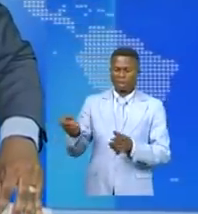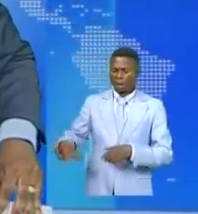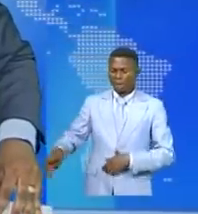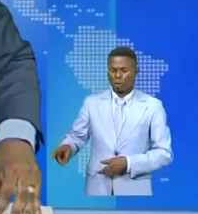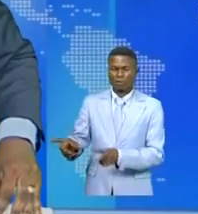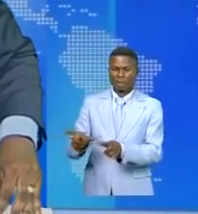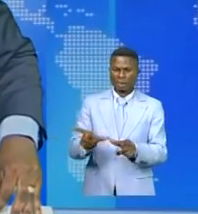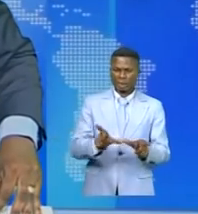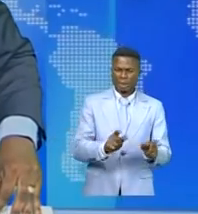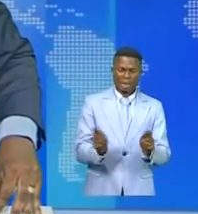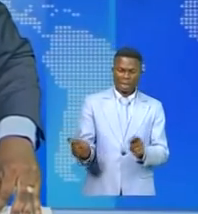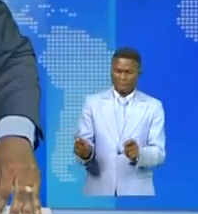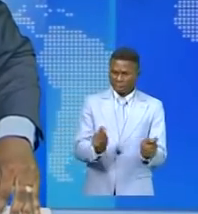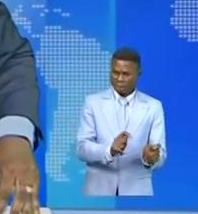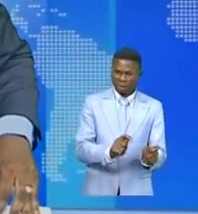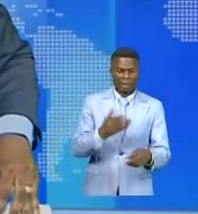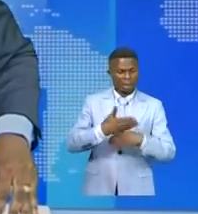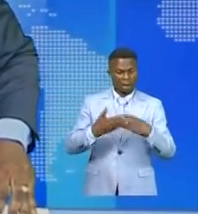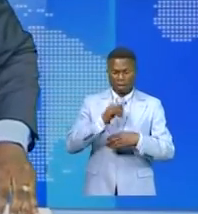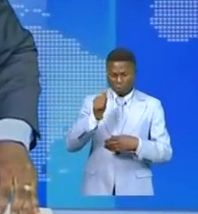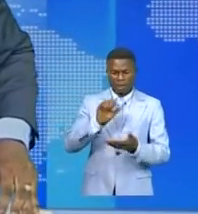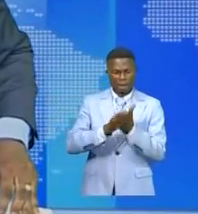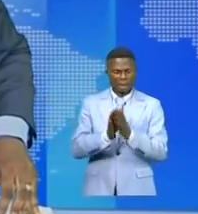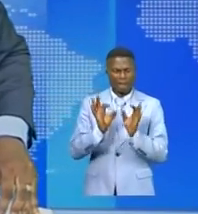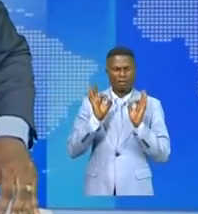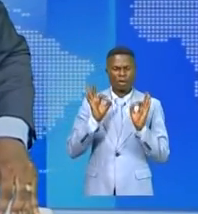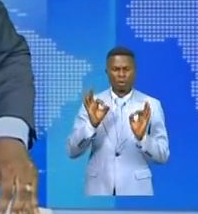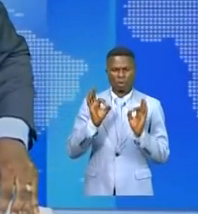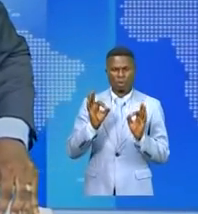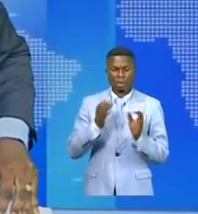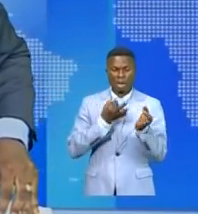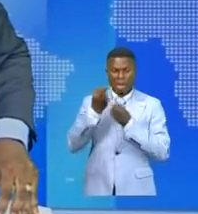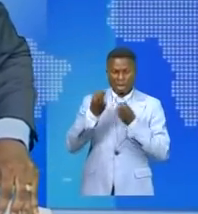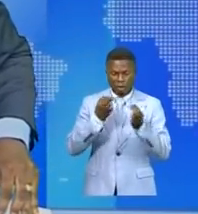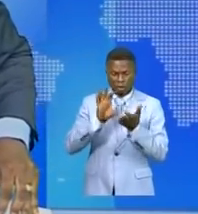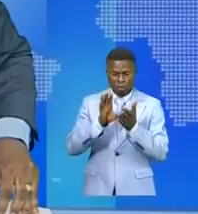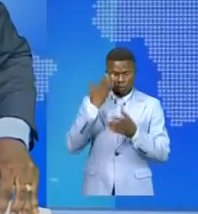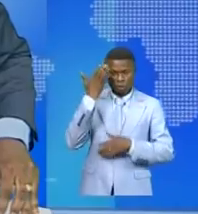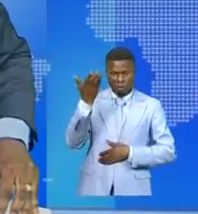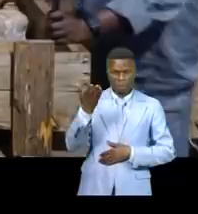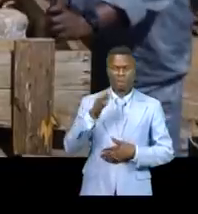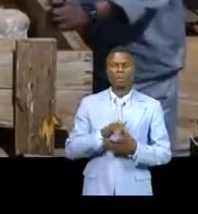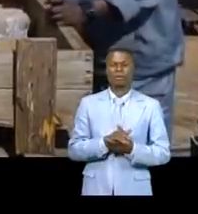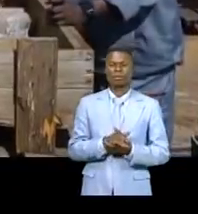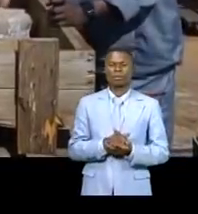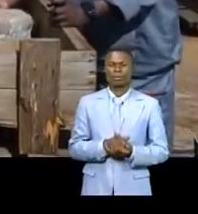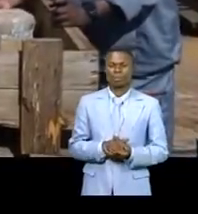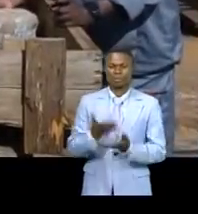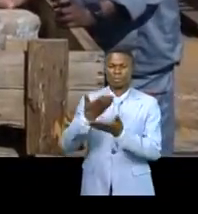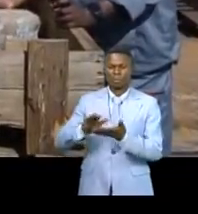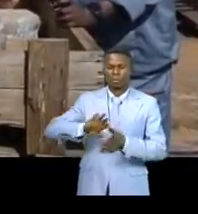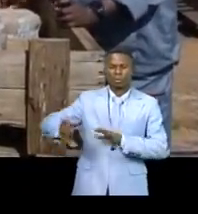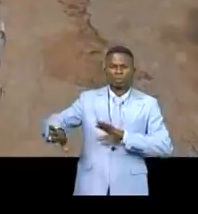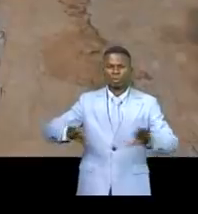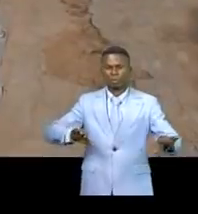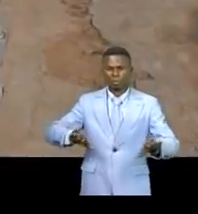sera non seulement réhabilité mais aussi modernisé. D'autres explications dans ses commentaires. De pièces